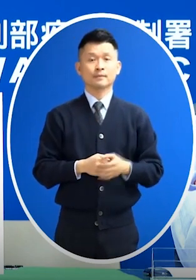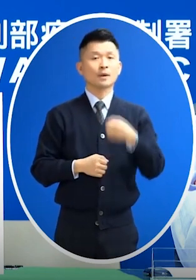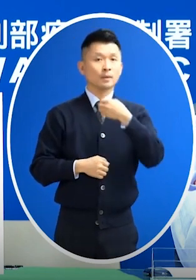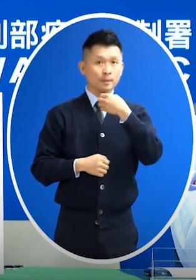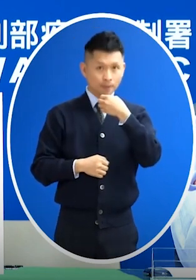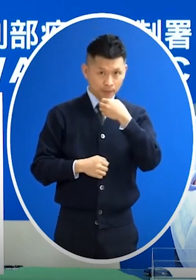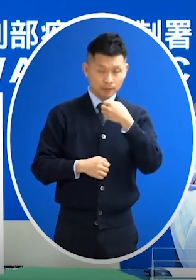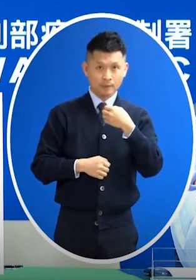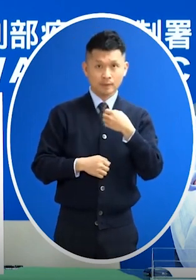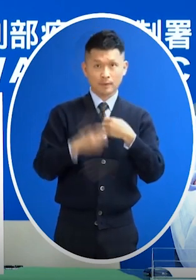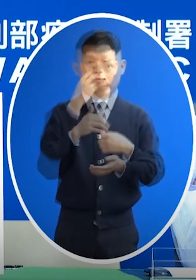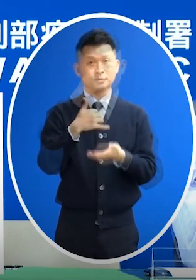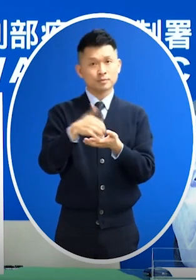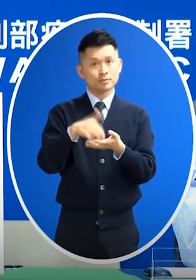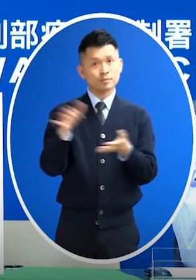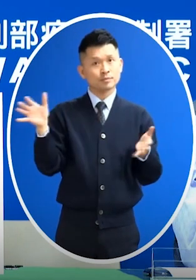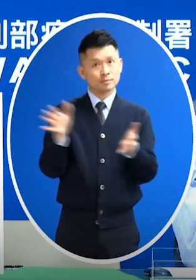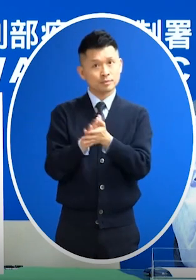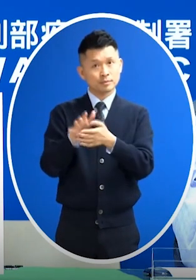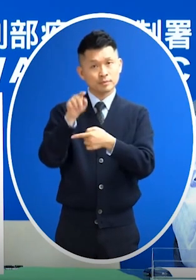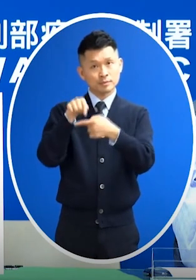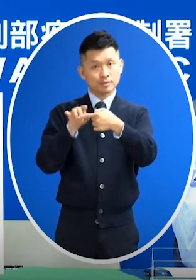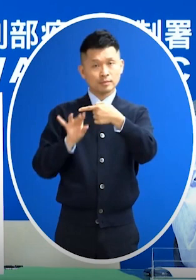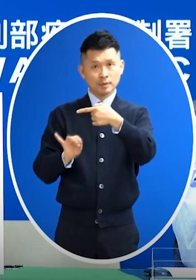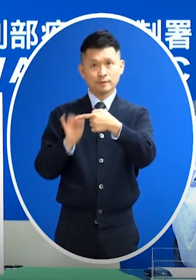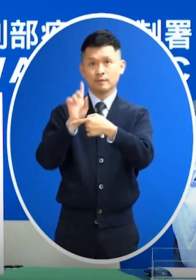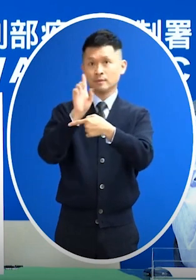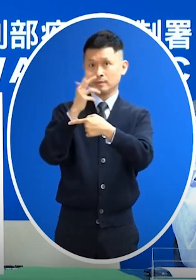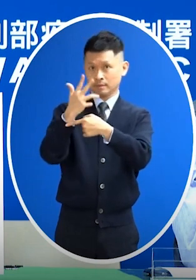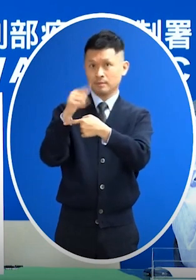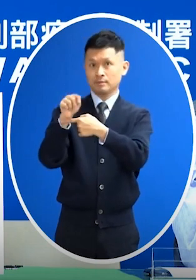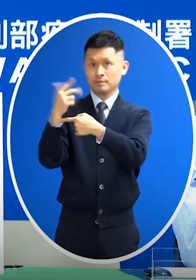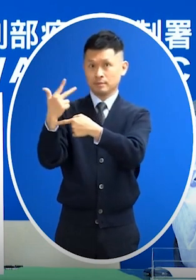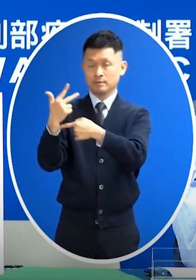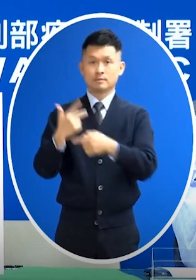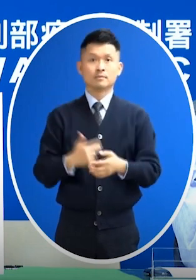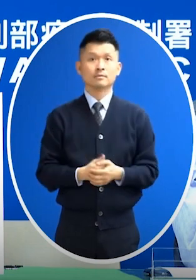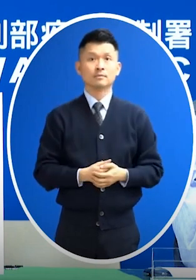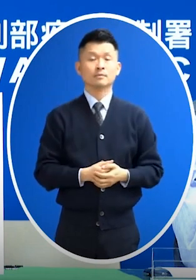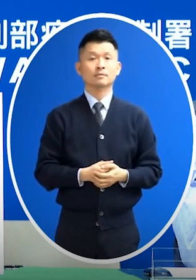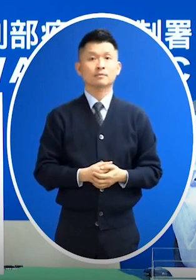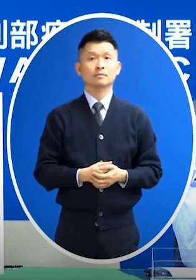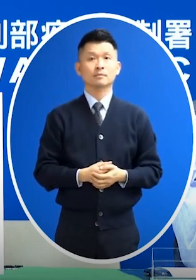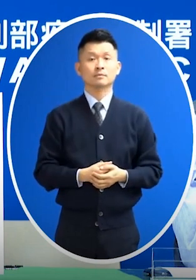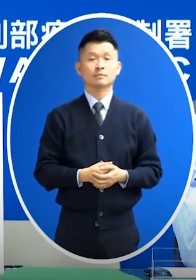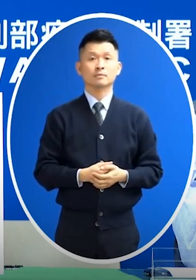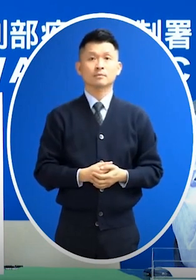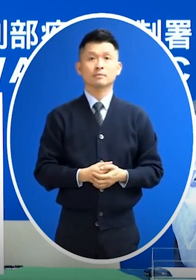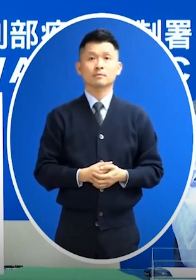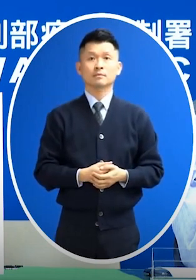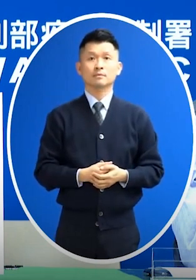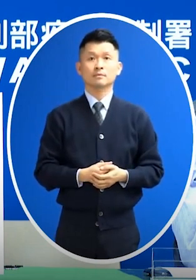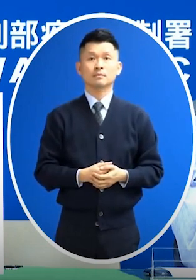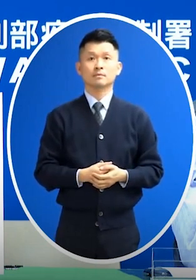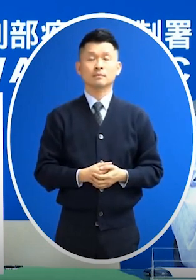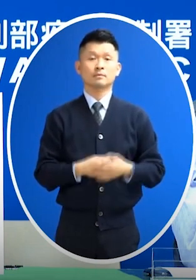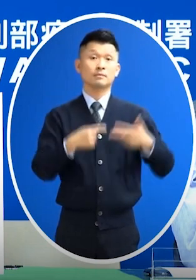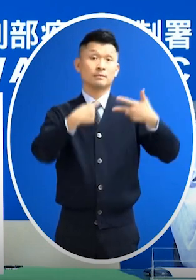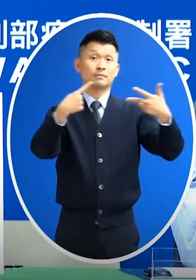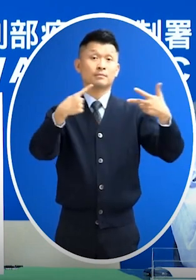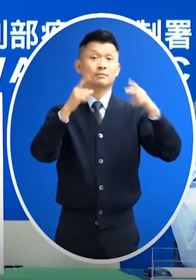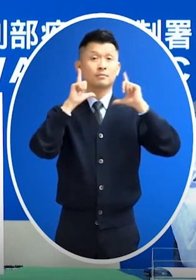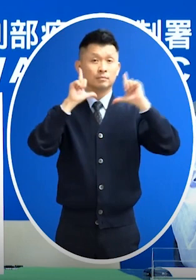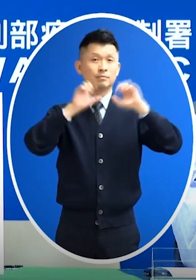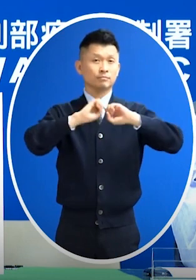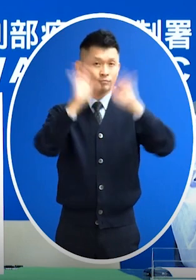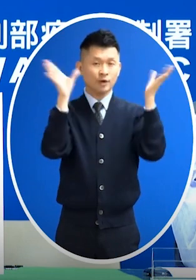液 PCR 裁剪的这个阳性率是8.7%。那一如我们礼拜一所说